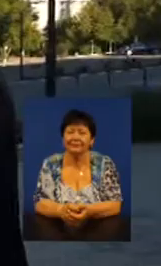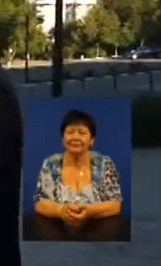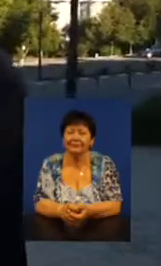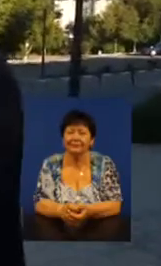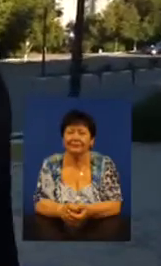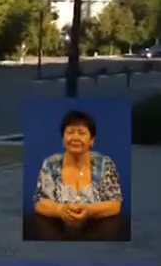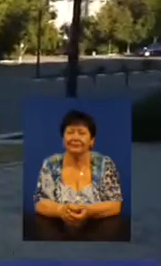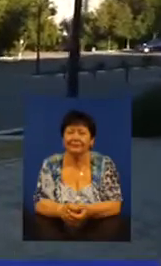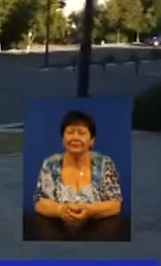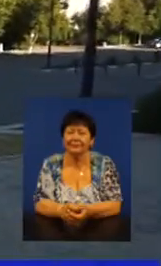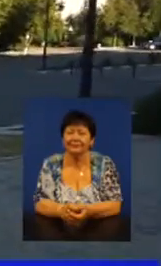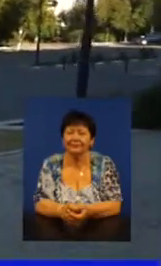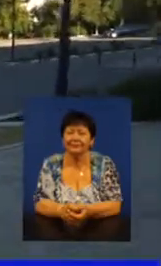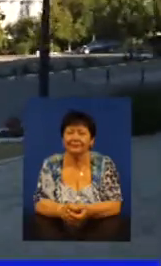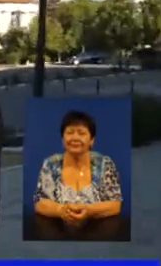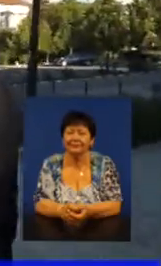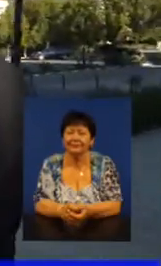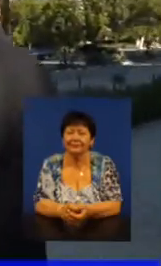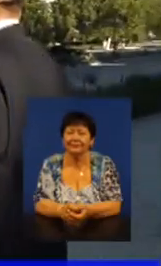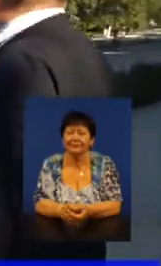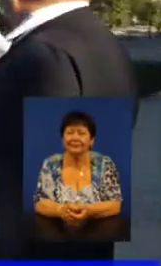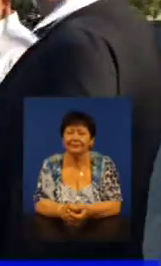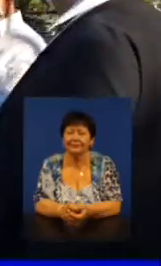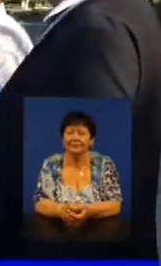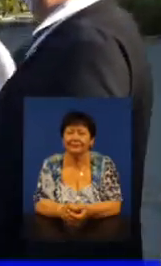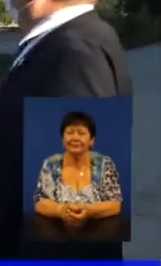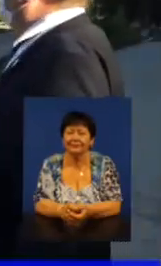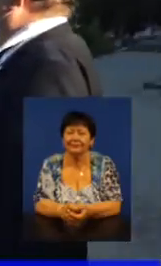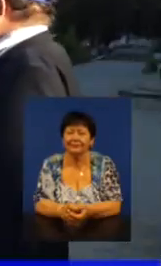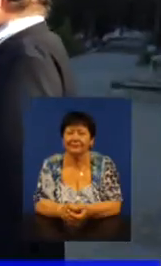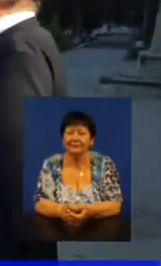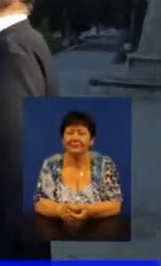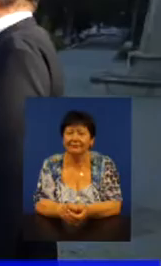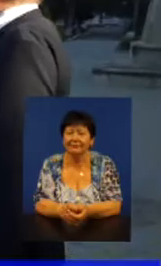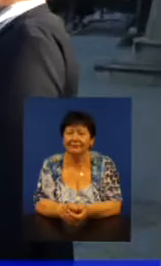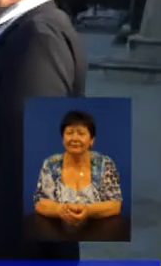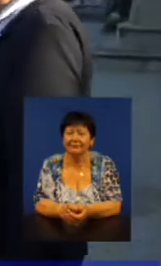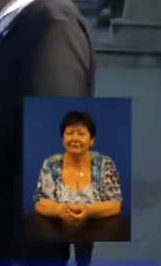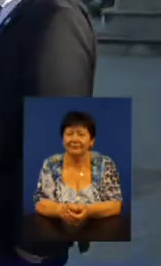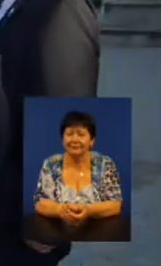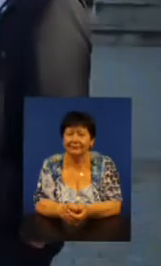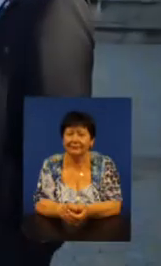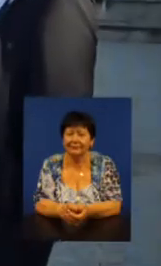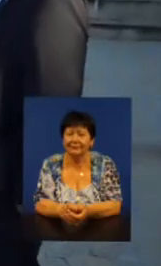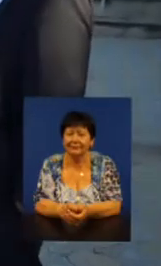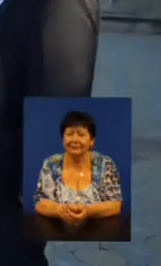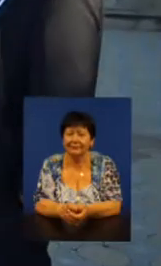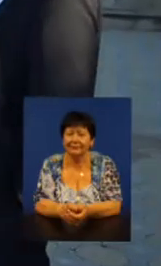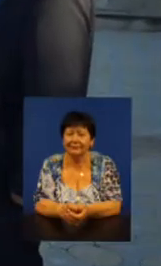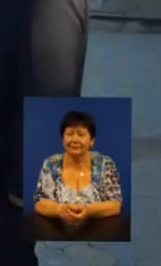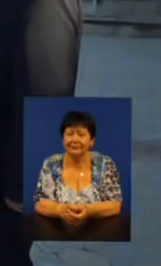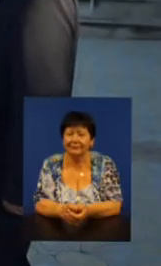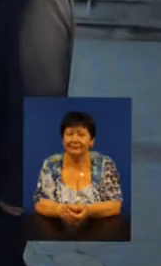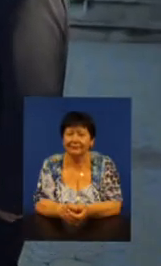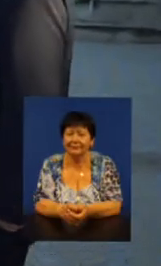20 скамеек по этой аллее, потому что у нас здесь вот когда все эти манифестации, не манифестации, а